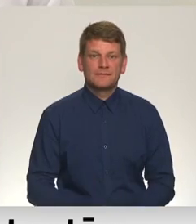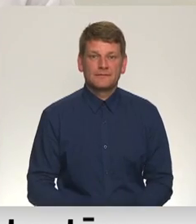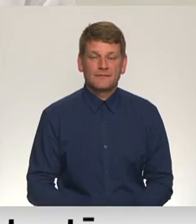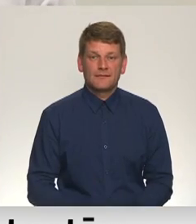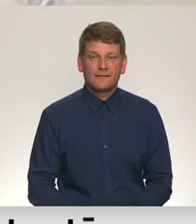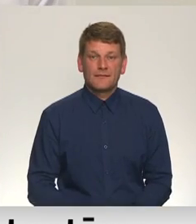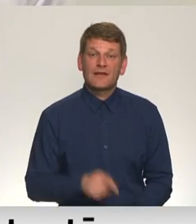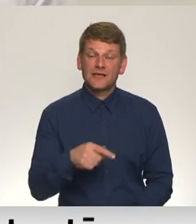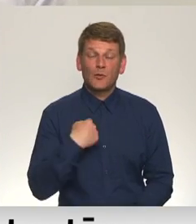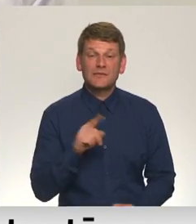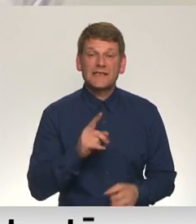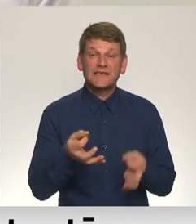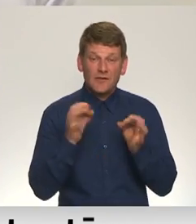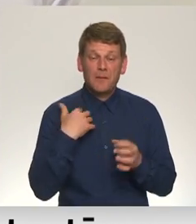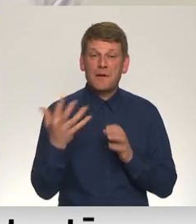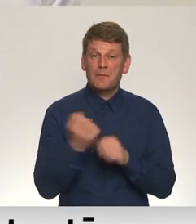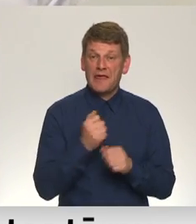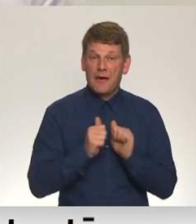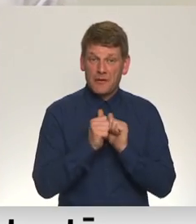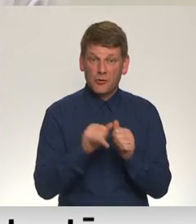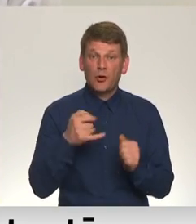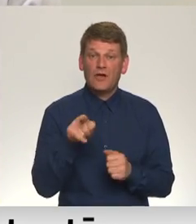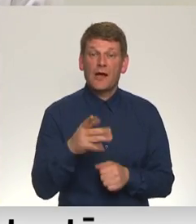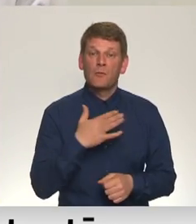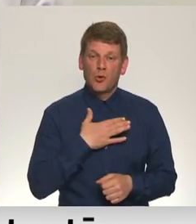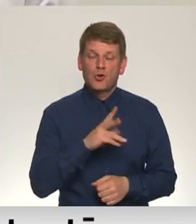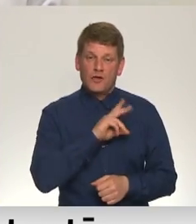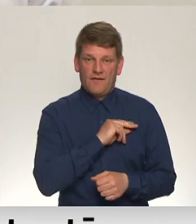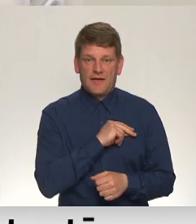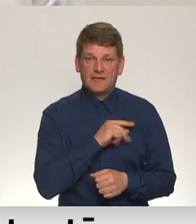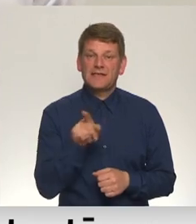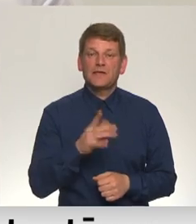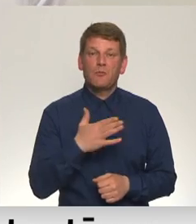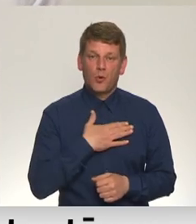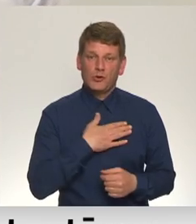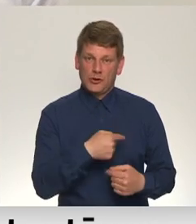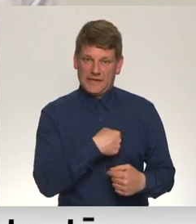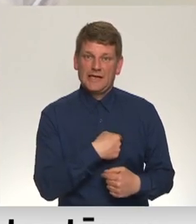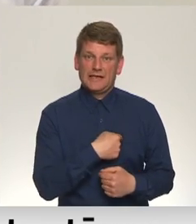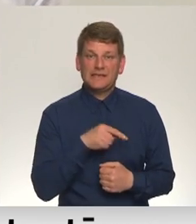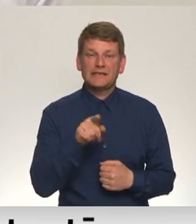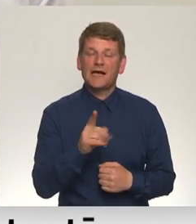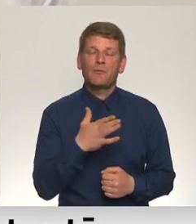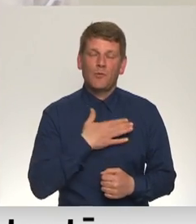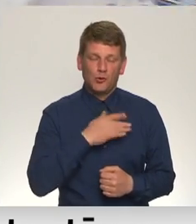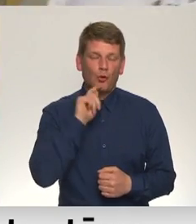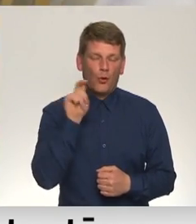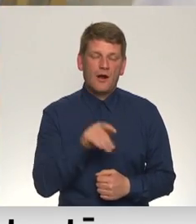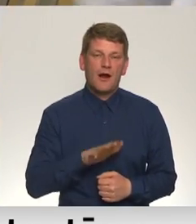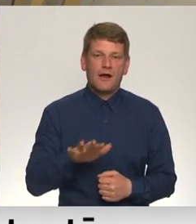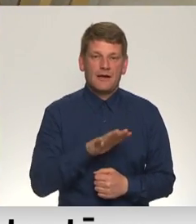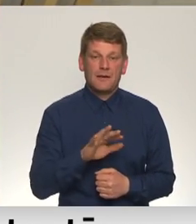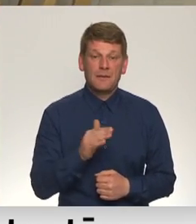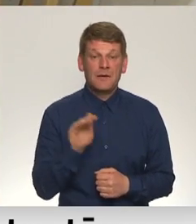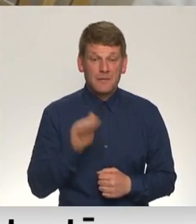Un tas mums ir svarīgi, mēs paņēmām līdzi, jo tā ir mūsu dvēsele, tas ir mūsu sirdīs, tā ir mūsu Ukraina. Bet